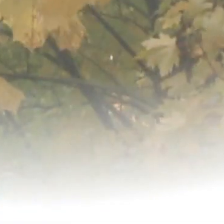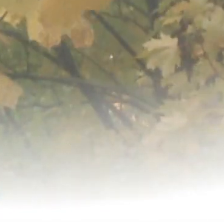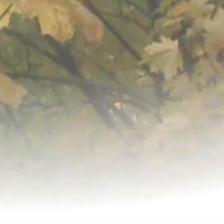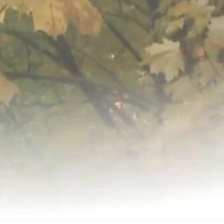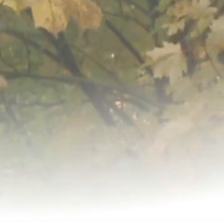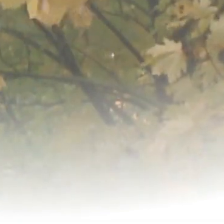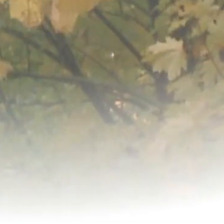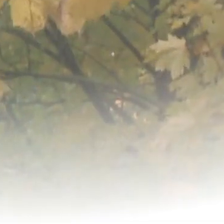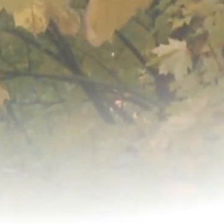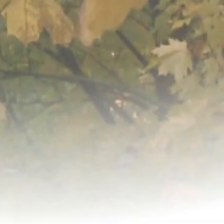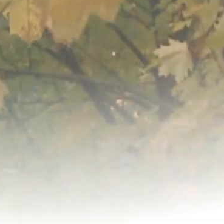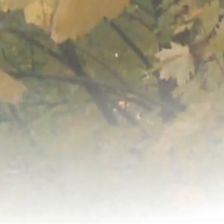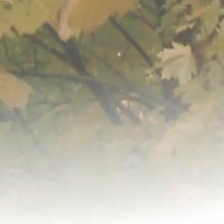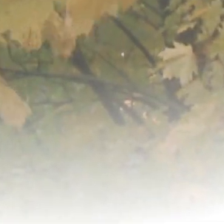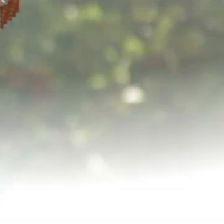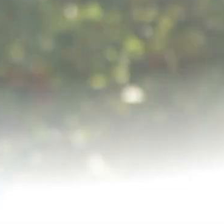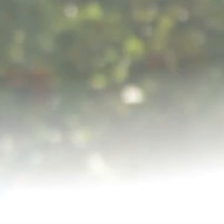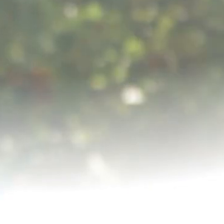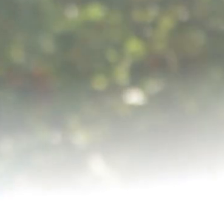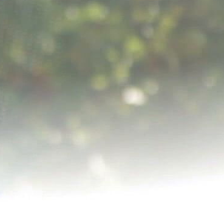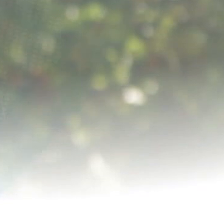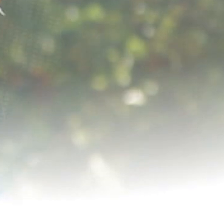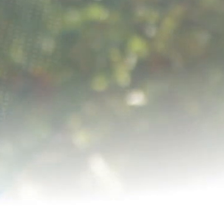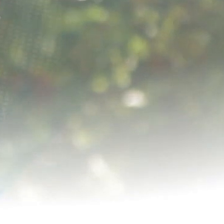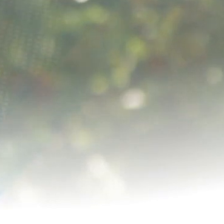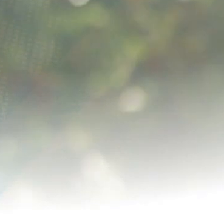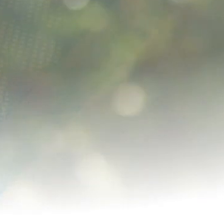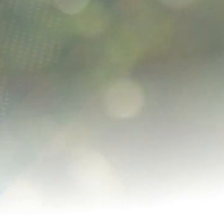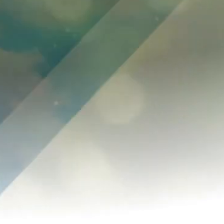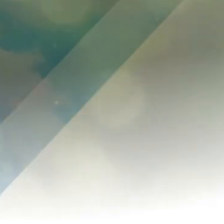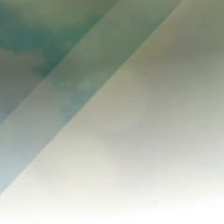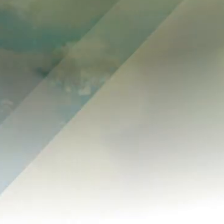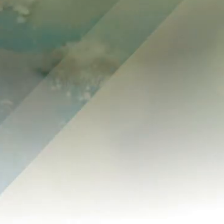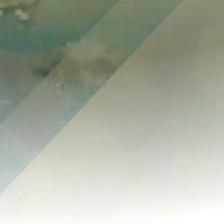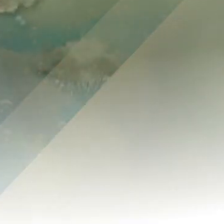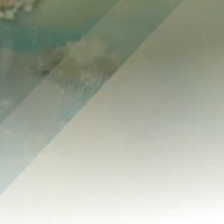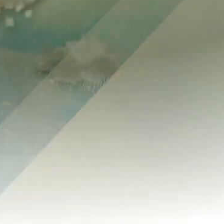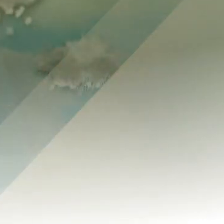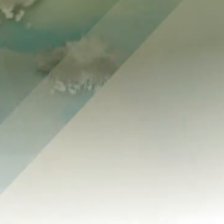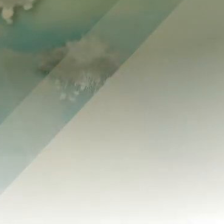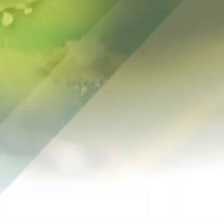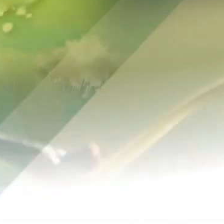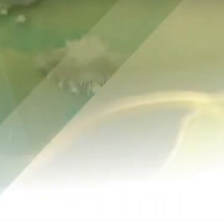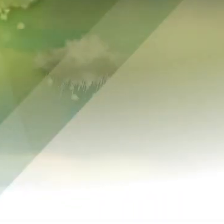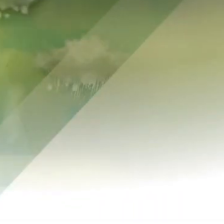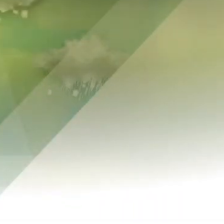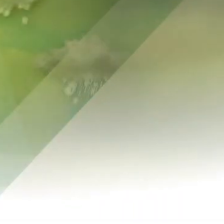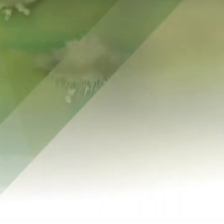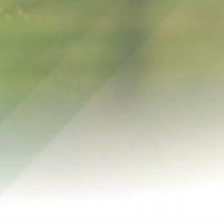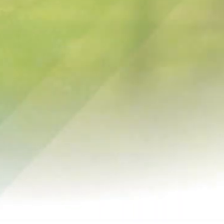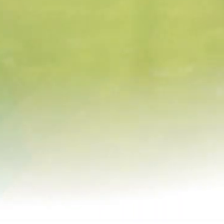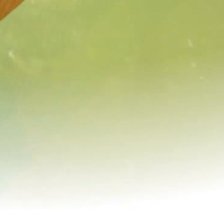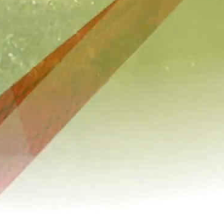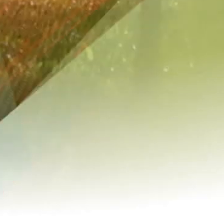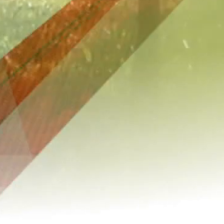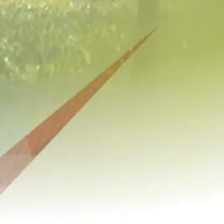геамагнітных хваляванняў. Узыход сонца ў 7 гадзін 46 хвілін, захад у 18:35. Светлавы дзень